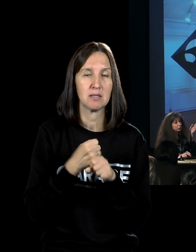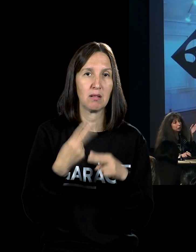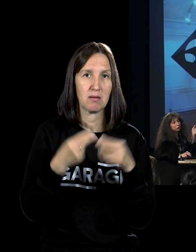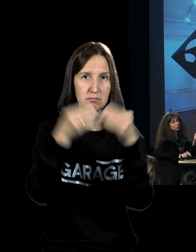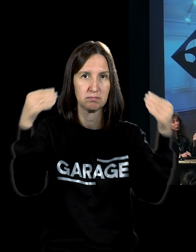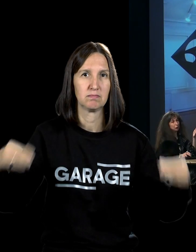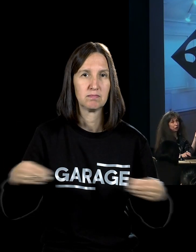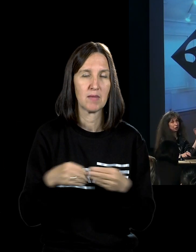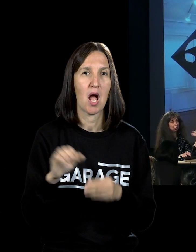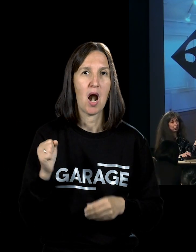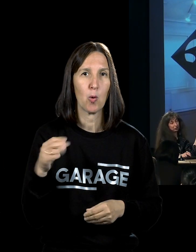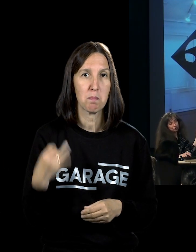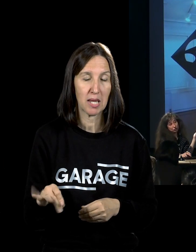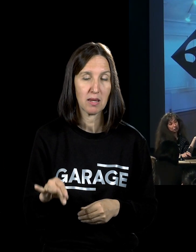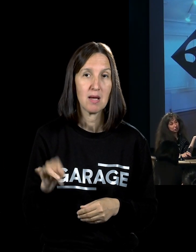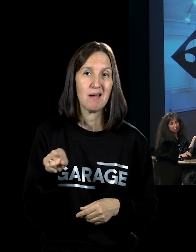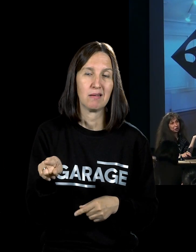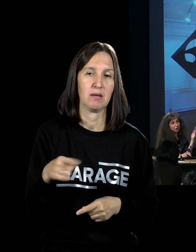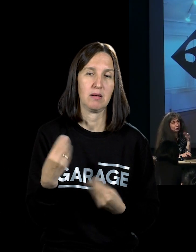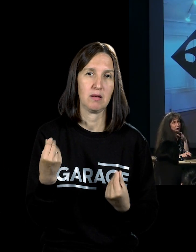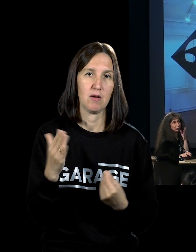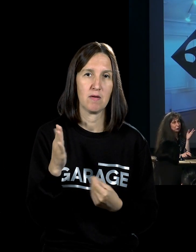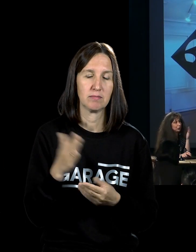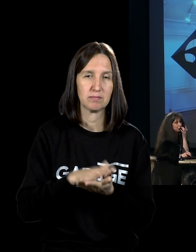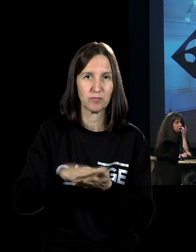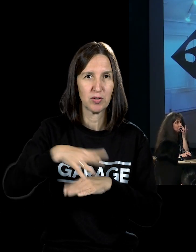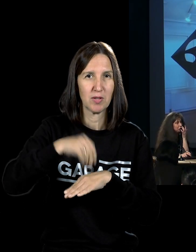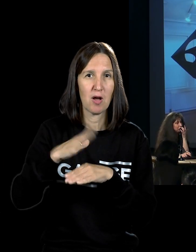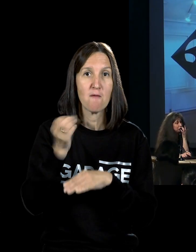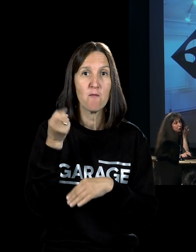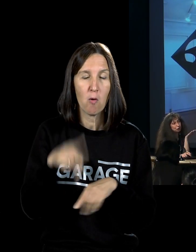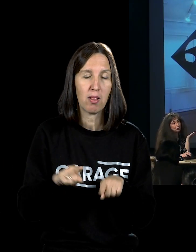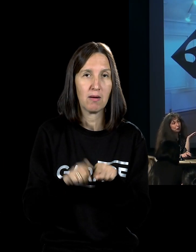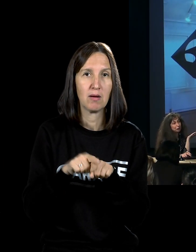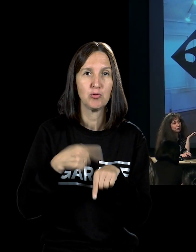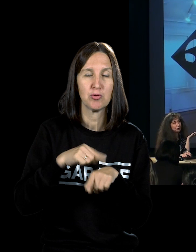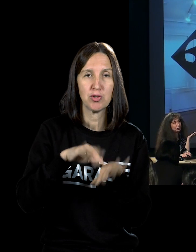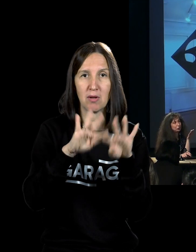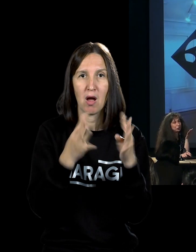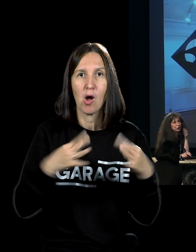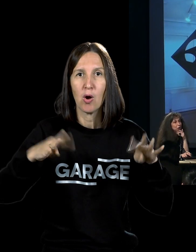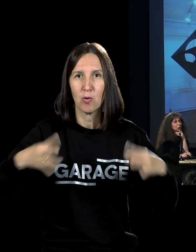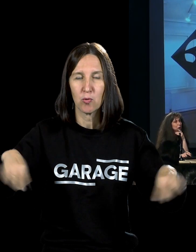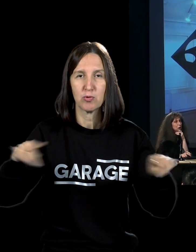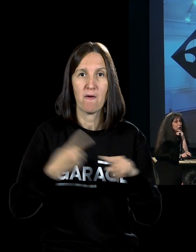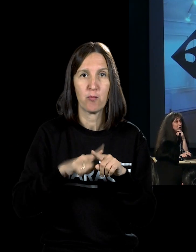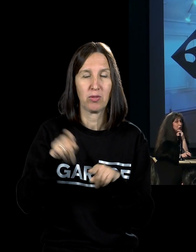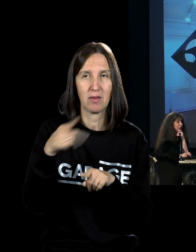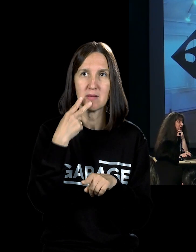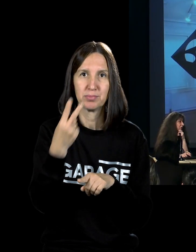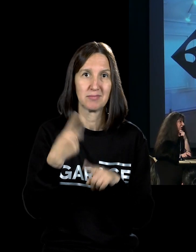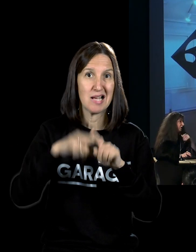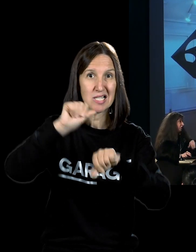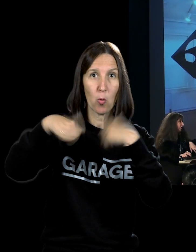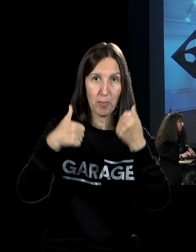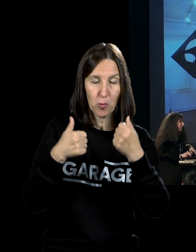И как бы вот войлок, который опять он превращается в такое абсолютное кружево, и в такое же кружево превращается, собственно говоря, эти скульптуры, которые